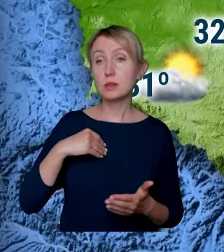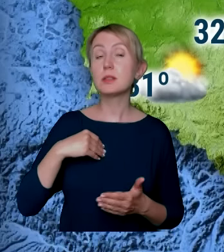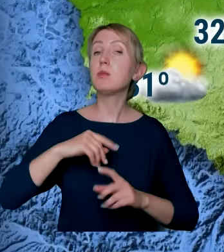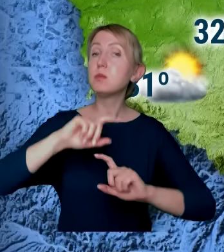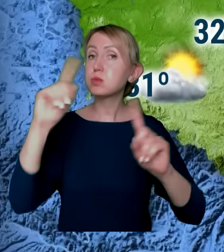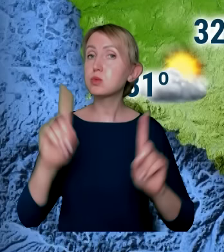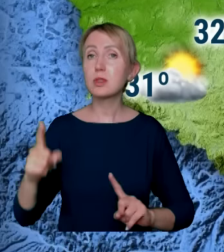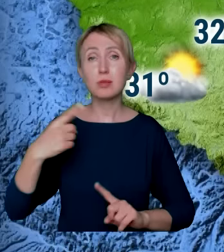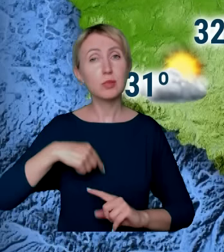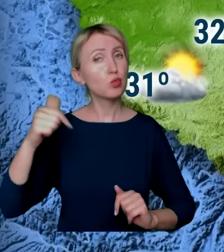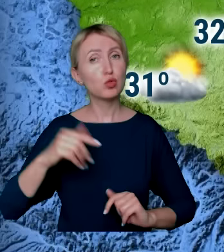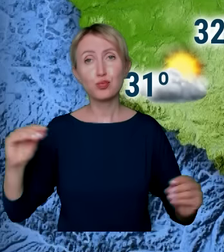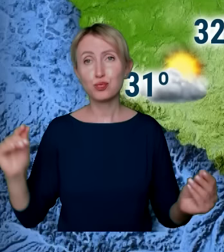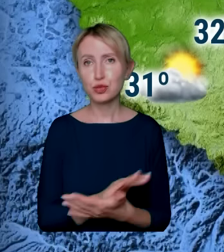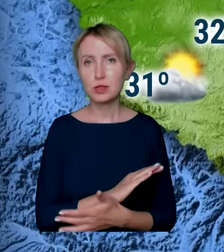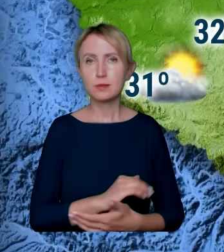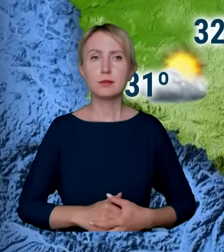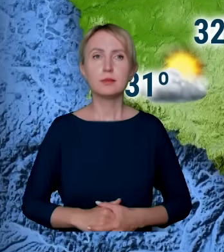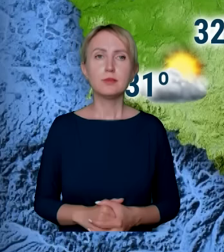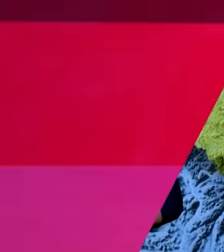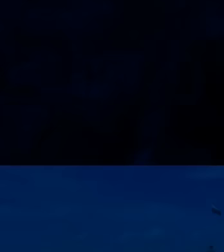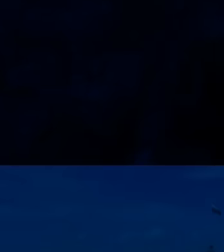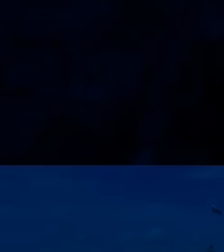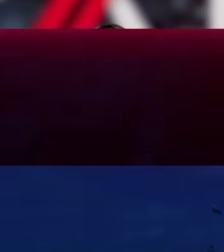zacząć przyzwyczajać.